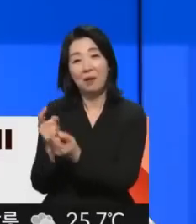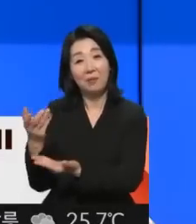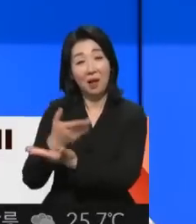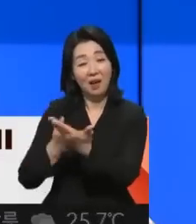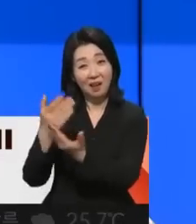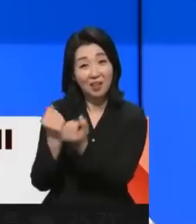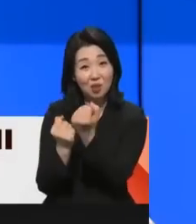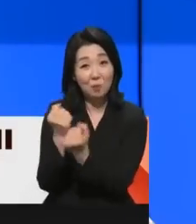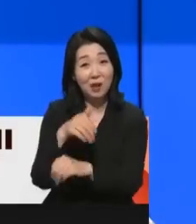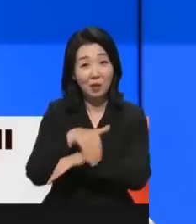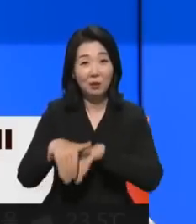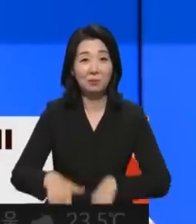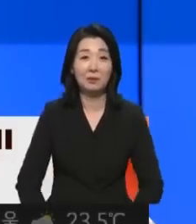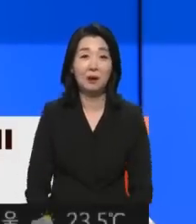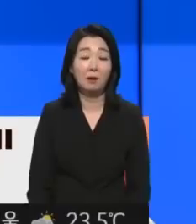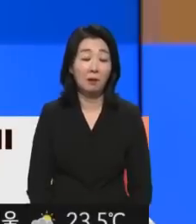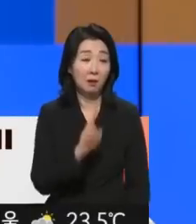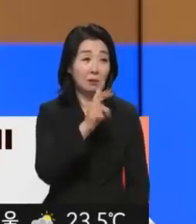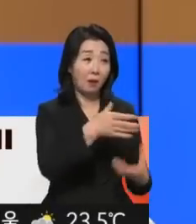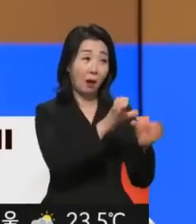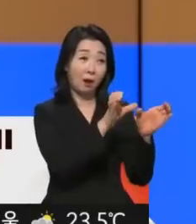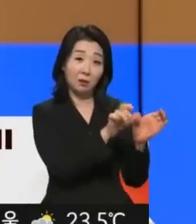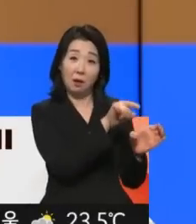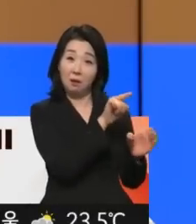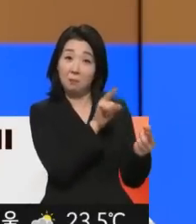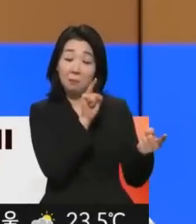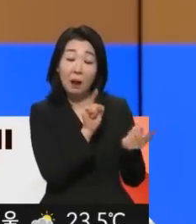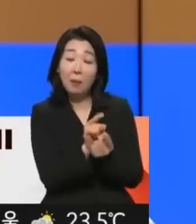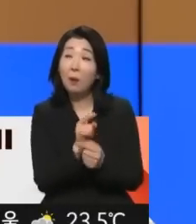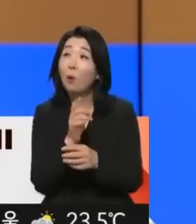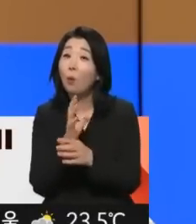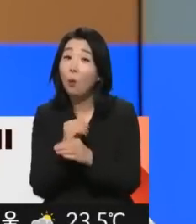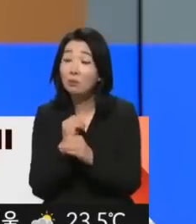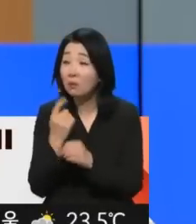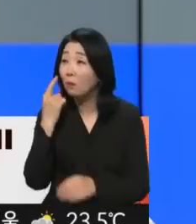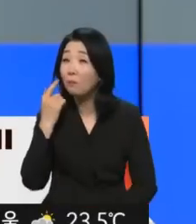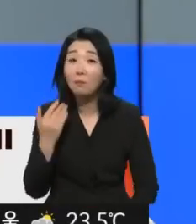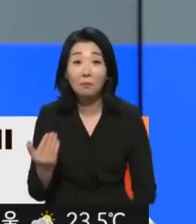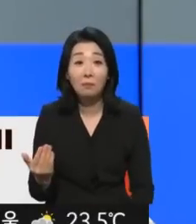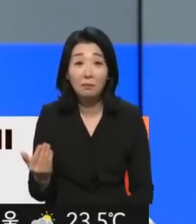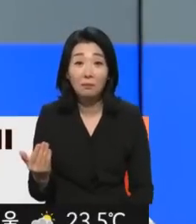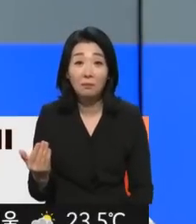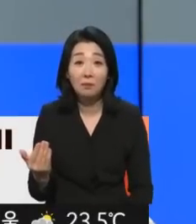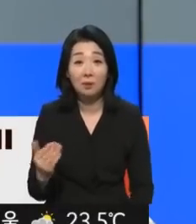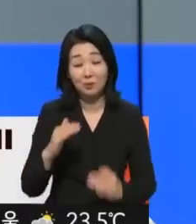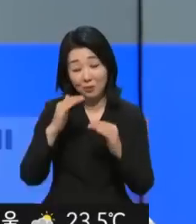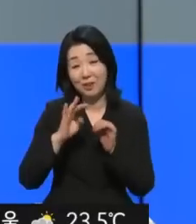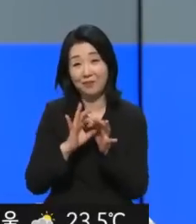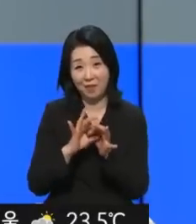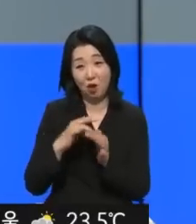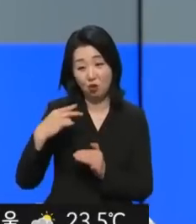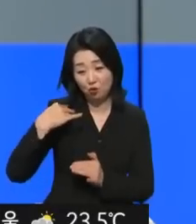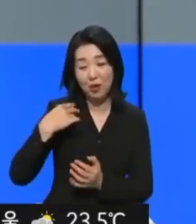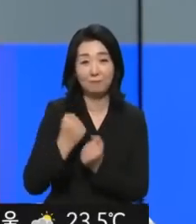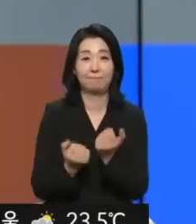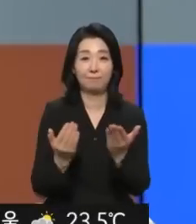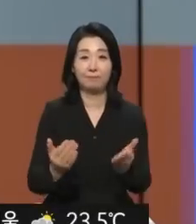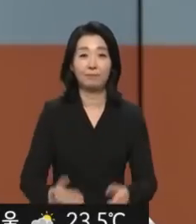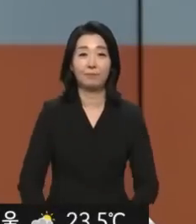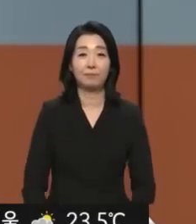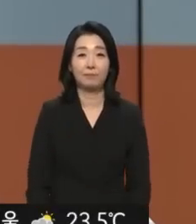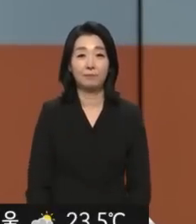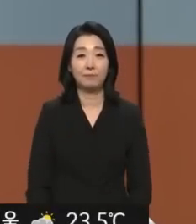자리도 갔습니다. 그럼 야당 지도부는 안 만나는 거냐 질문이 나올 수밖에 없겠죠. 관련 내용 유한을 체커가